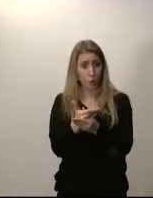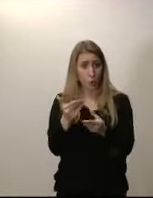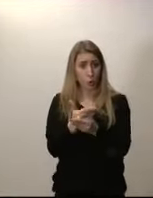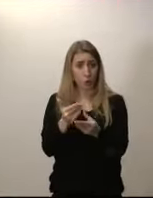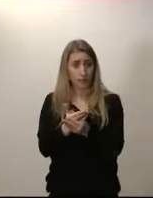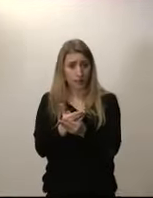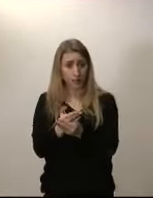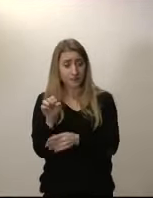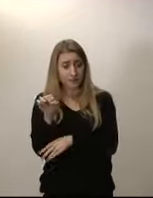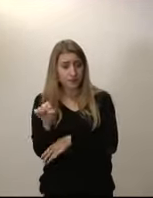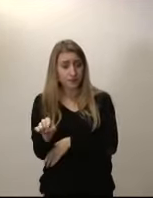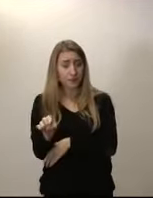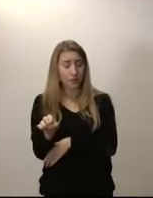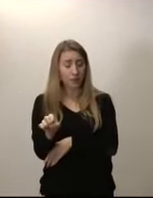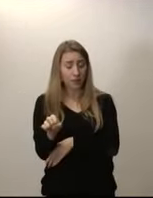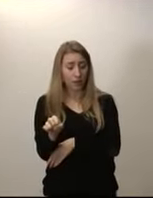dossier